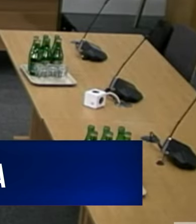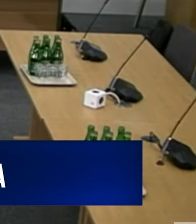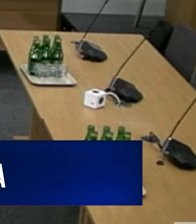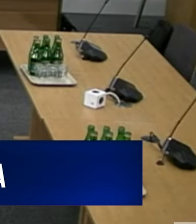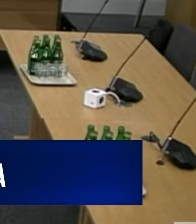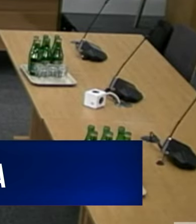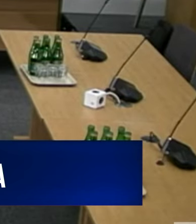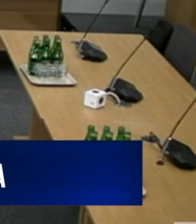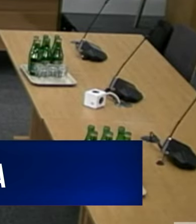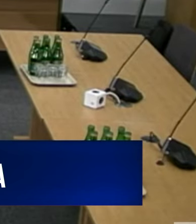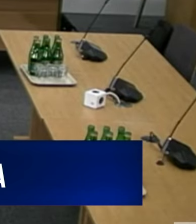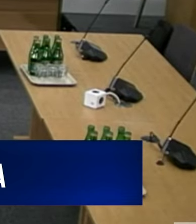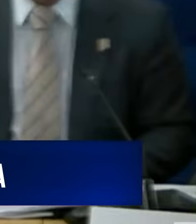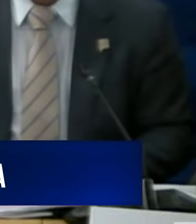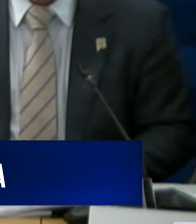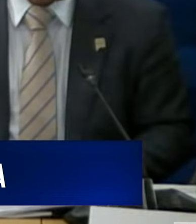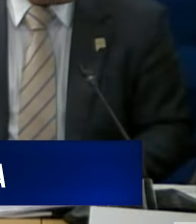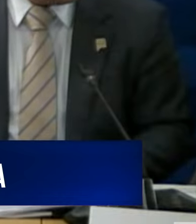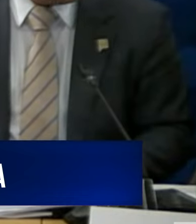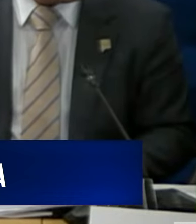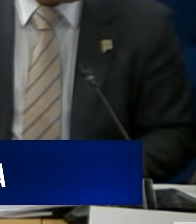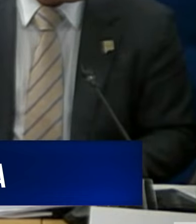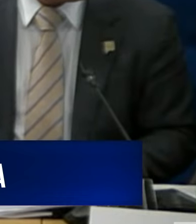Kto jest przeciw? Kto się wstrzymał? Dziękuję.